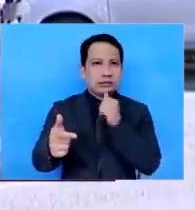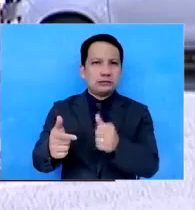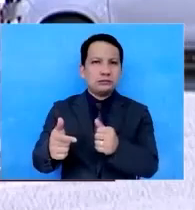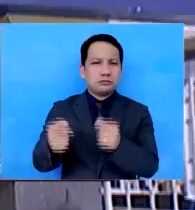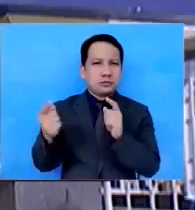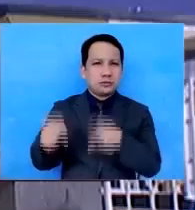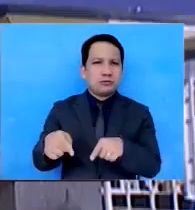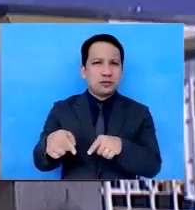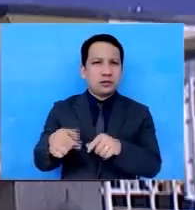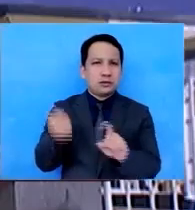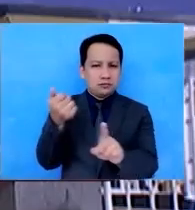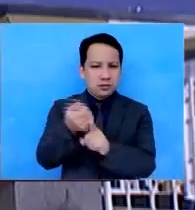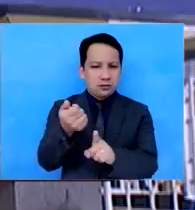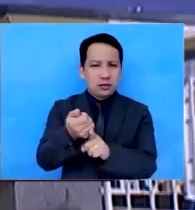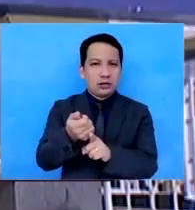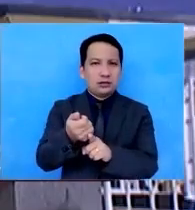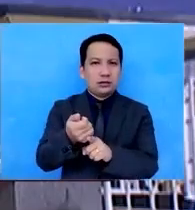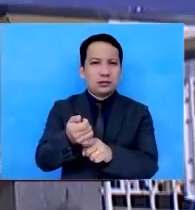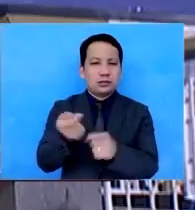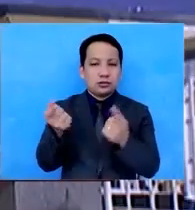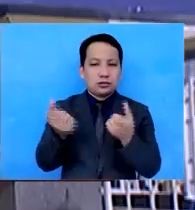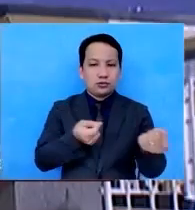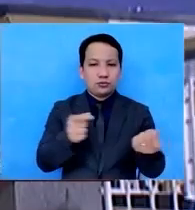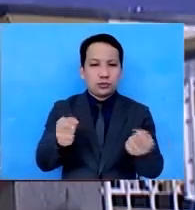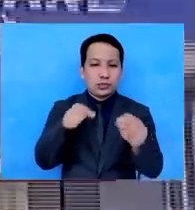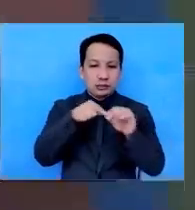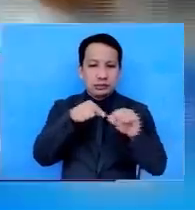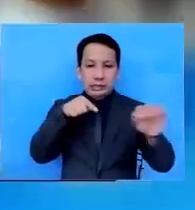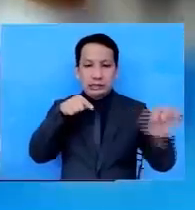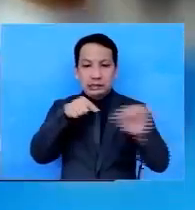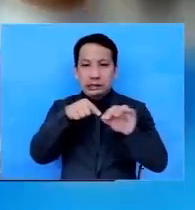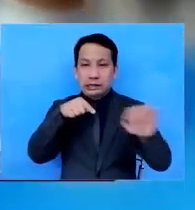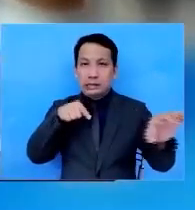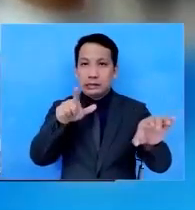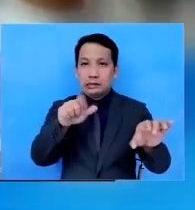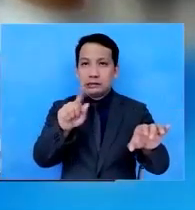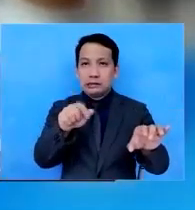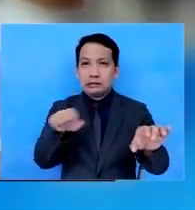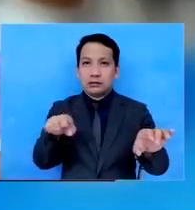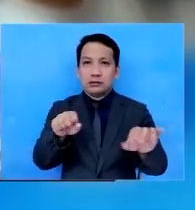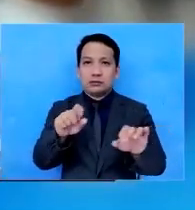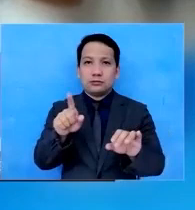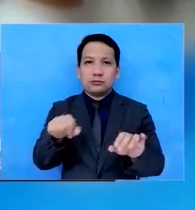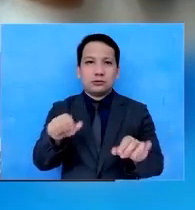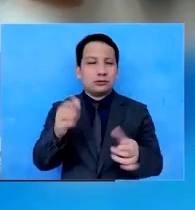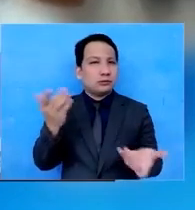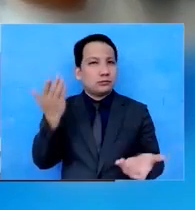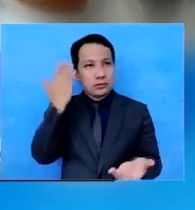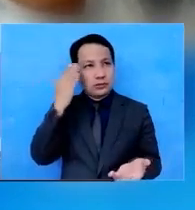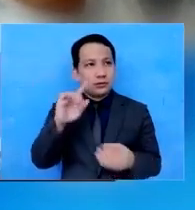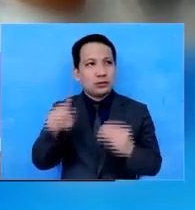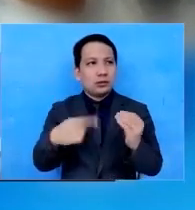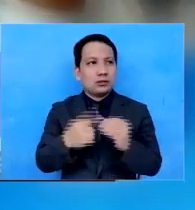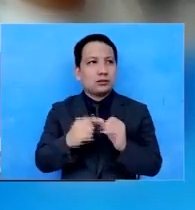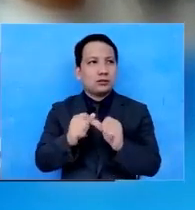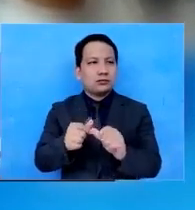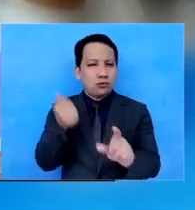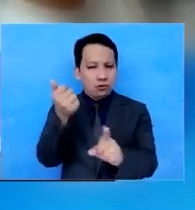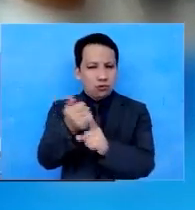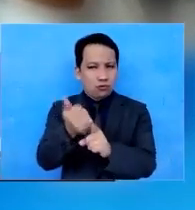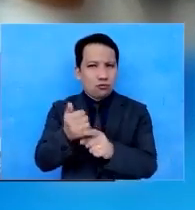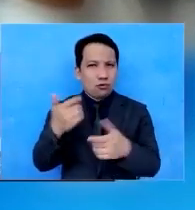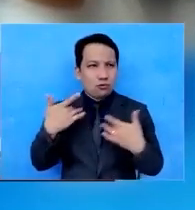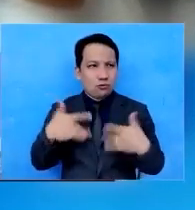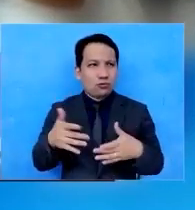kung may tuturing bang armed attack ang panglilaser sa kanila. Ito isang weapon or just a tactics